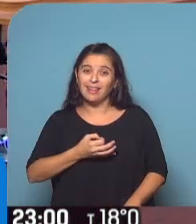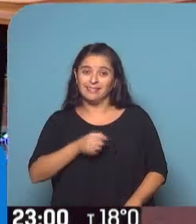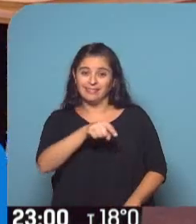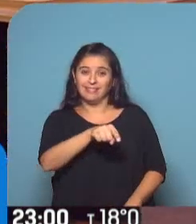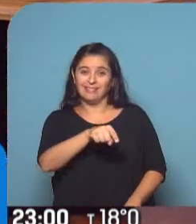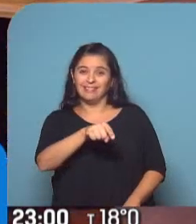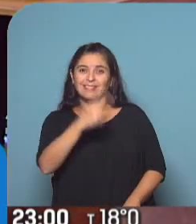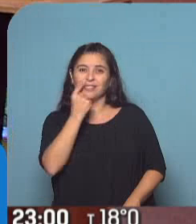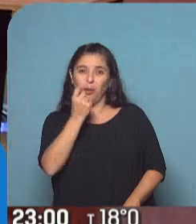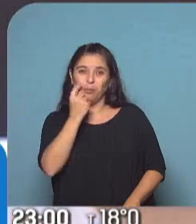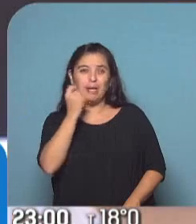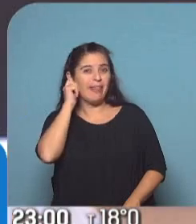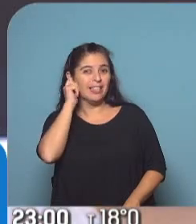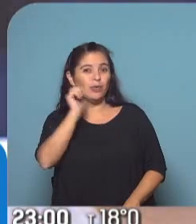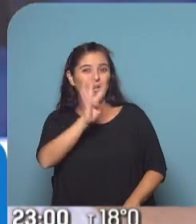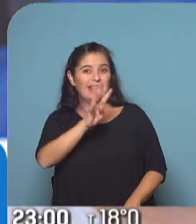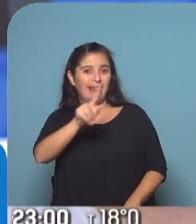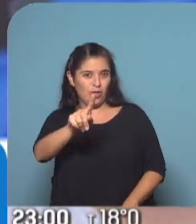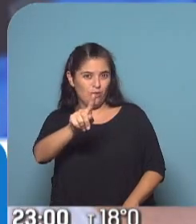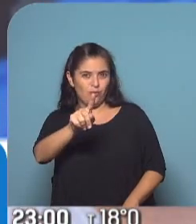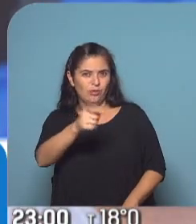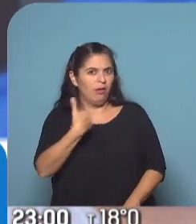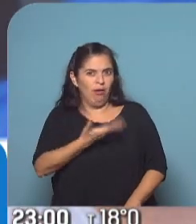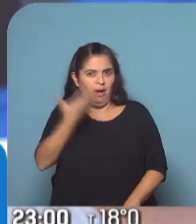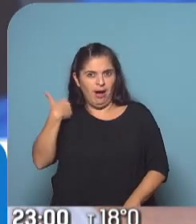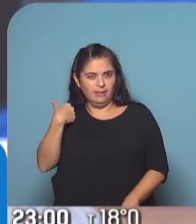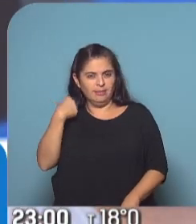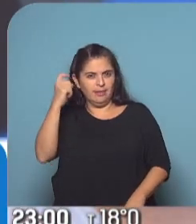años sin experiencia política, que será el presidente de Ucrania.